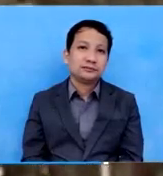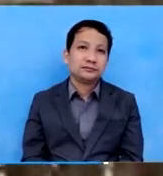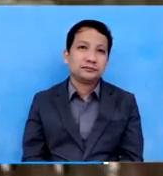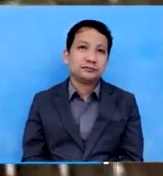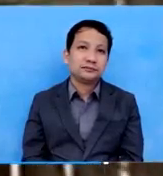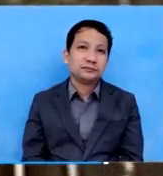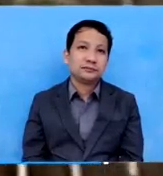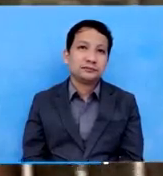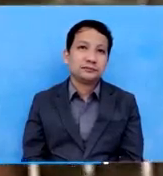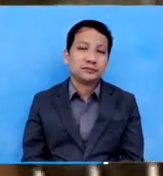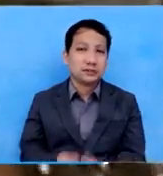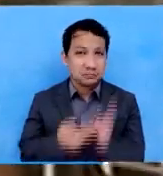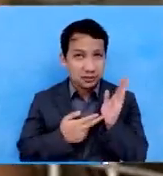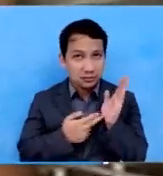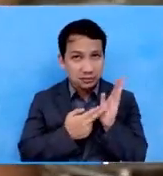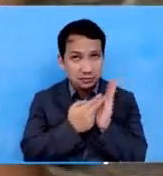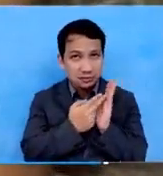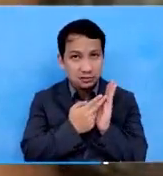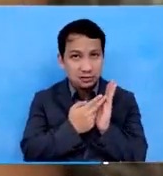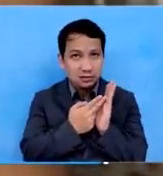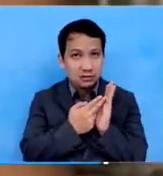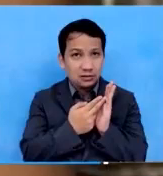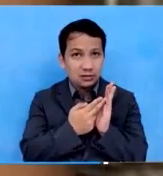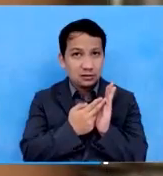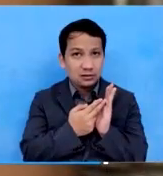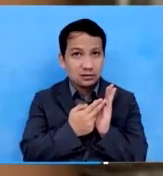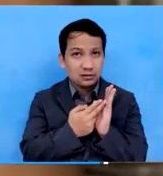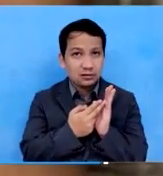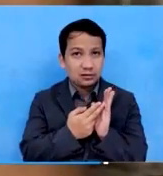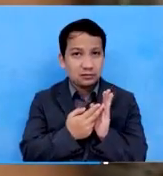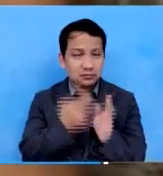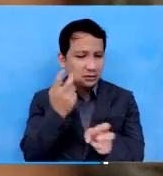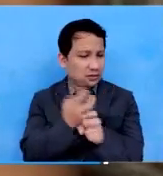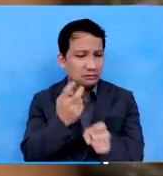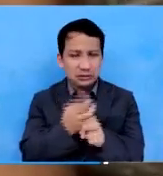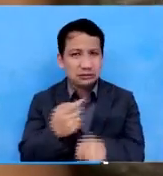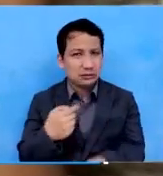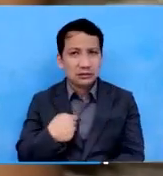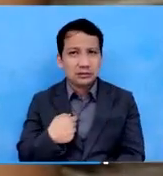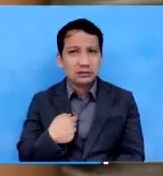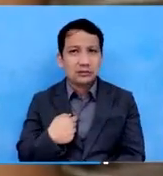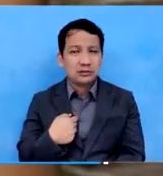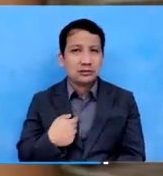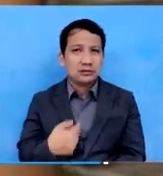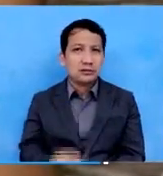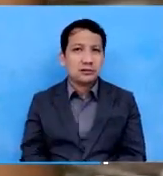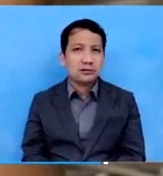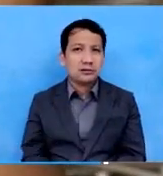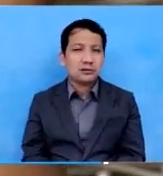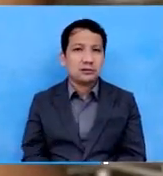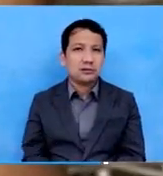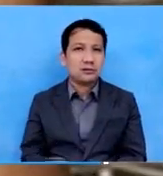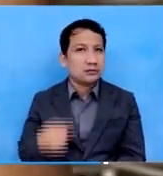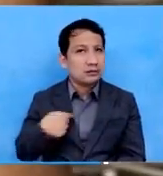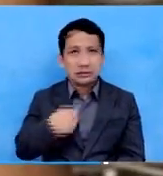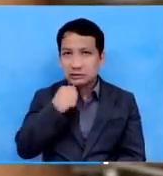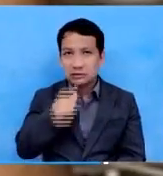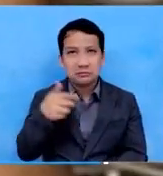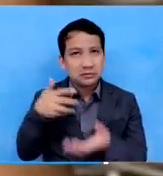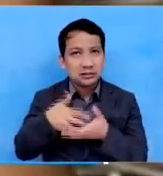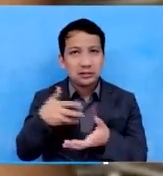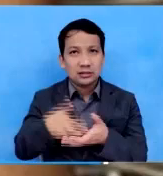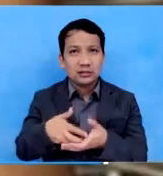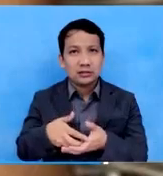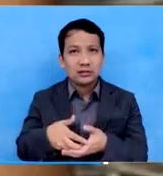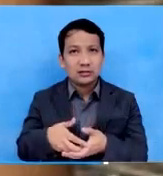Tatapatin ko lang kayo, ma'am. Opo. Hindi po ako nakapag-aaral. Hindi po kayo nakapag? Aral? Opo. Lahat yung